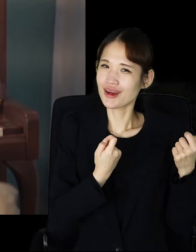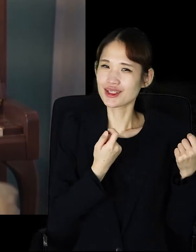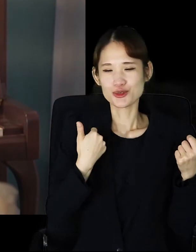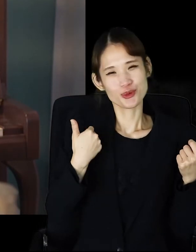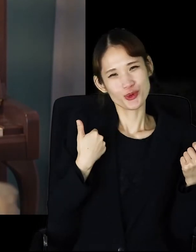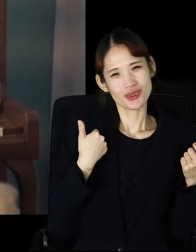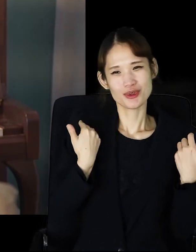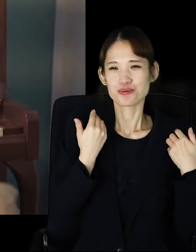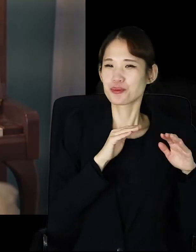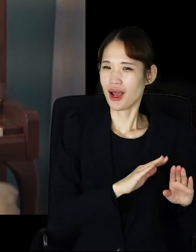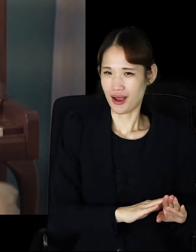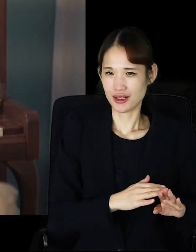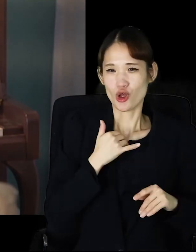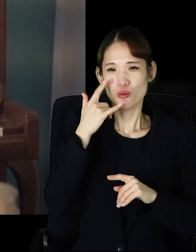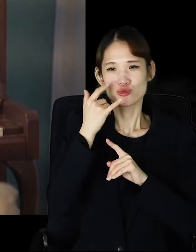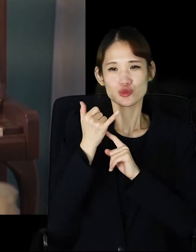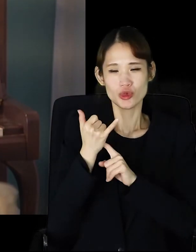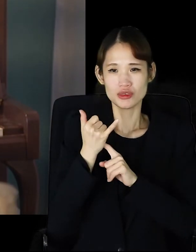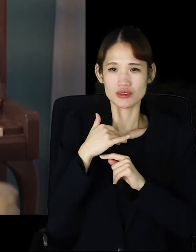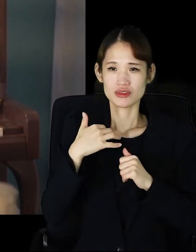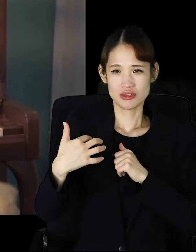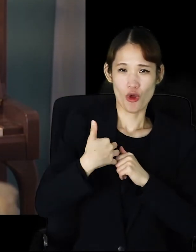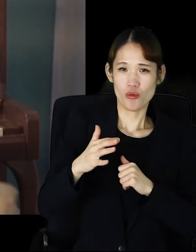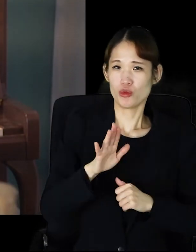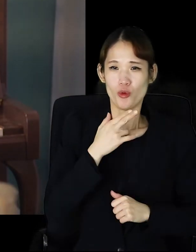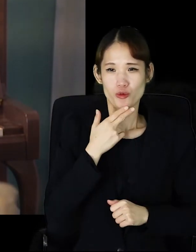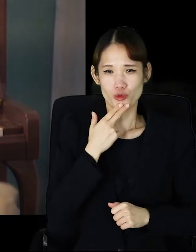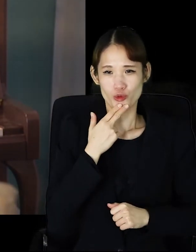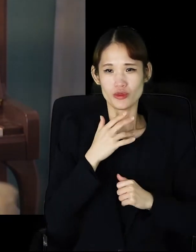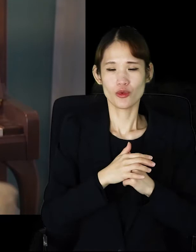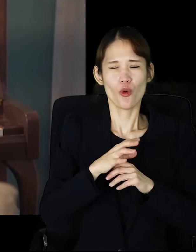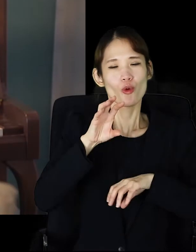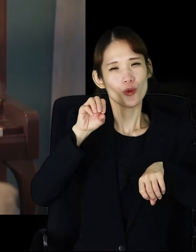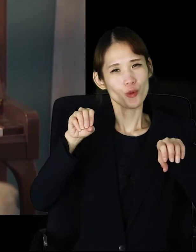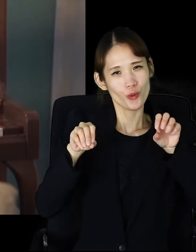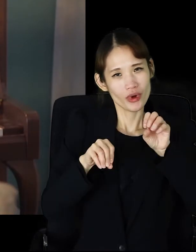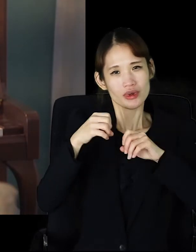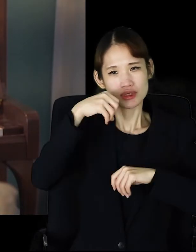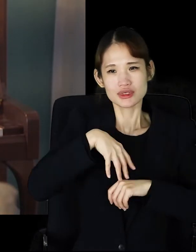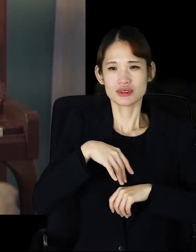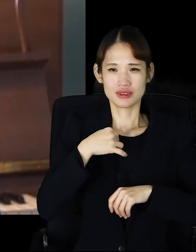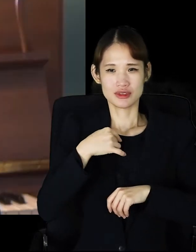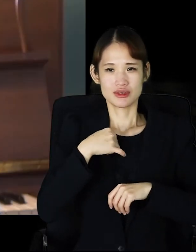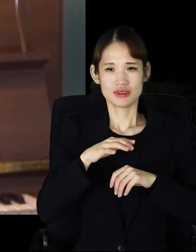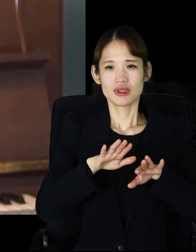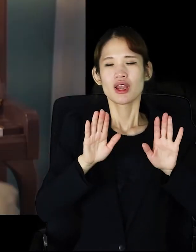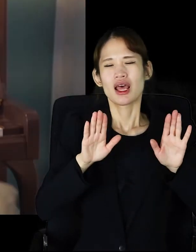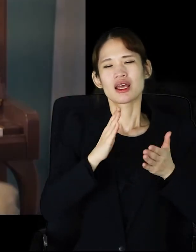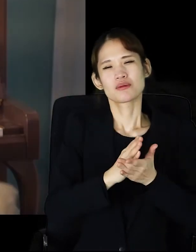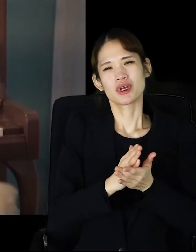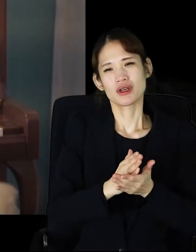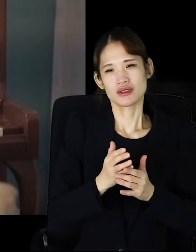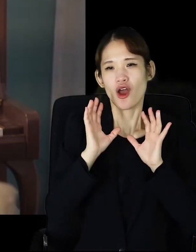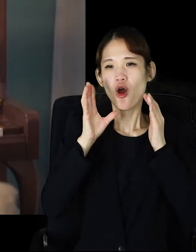방임이라고. 방임이라고? 네. 부모님이 터치를 안 하셨어요, 저에 대해서. 그리고 오히려 제가 좀 나대니까 좀 그만해라